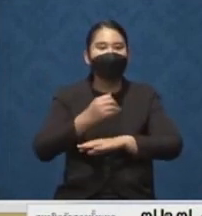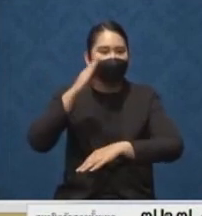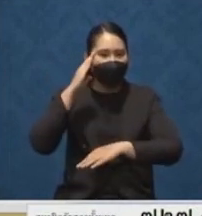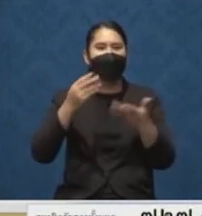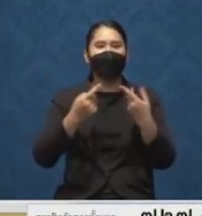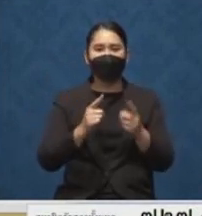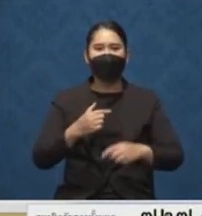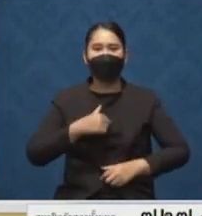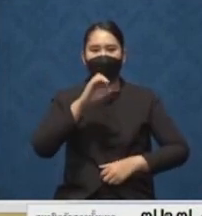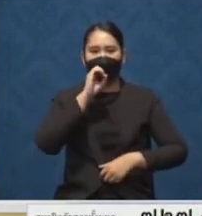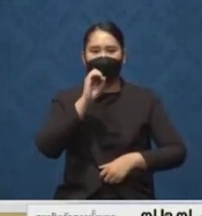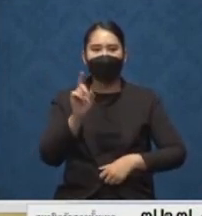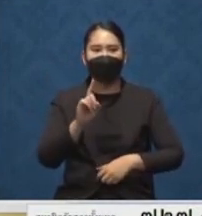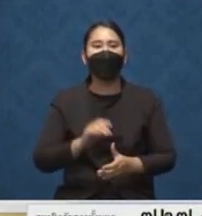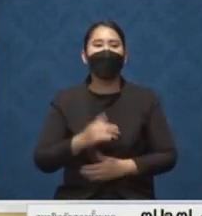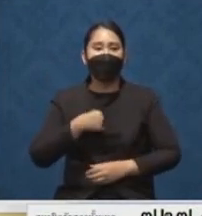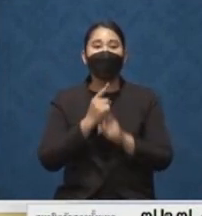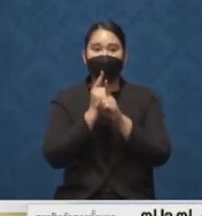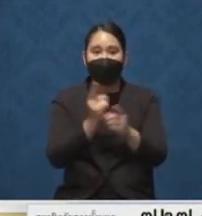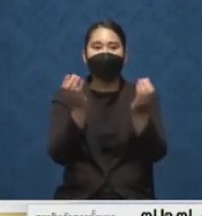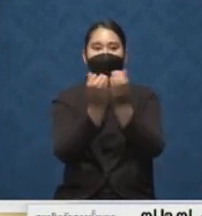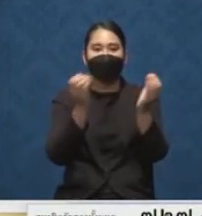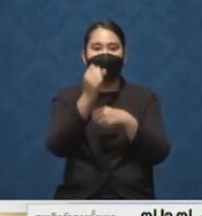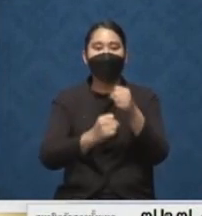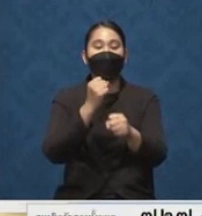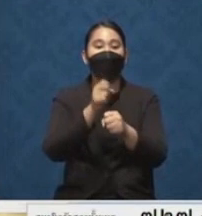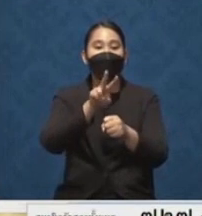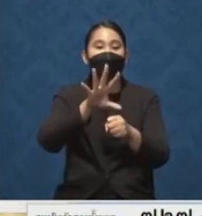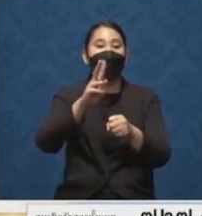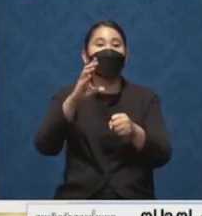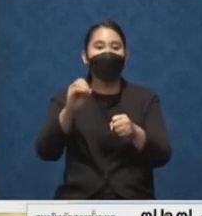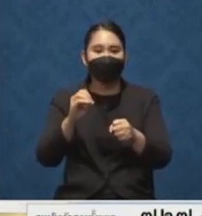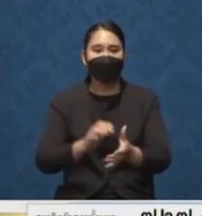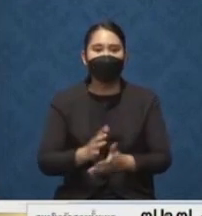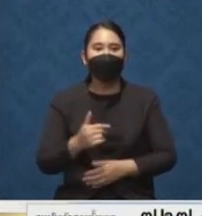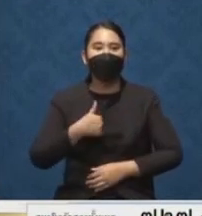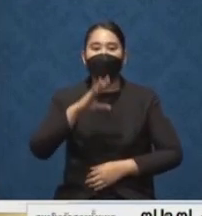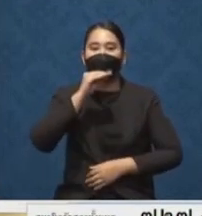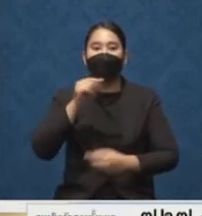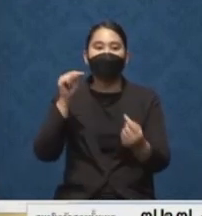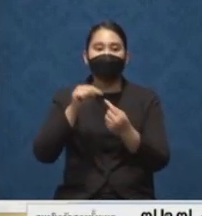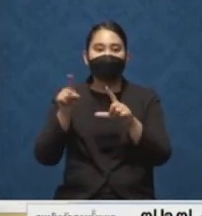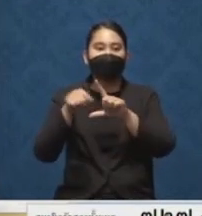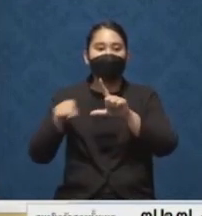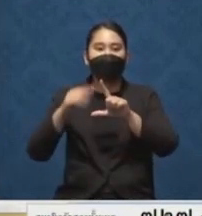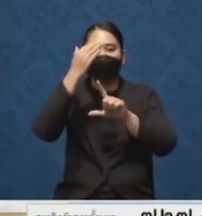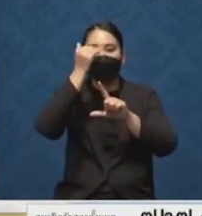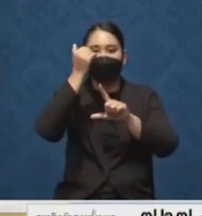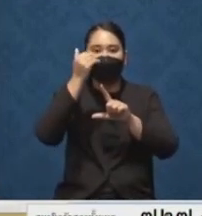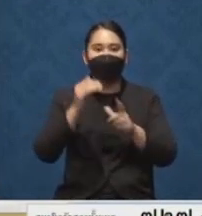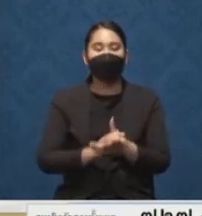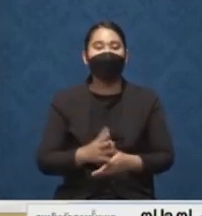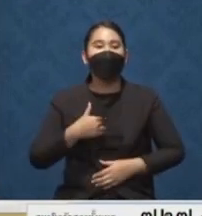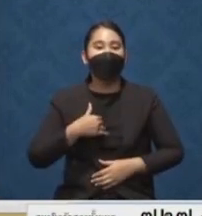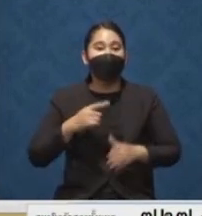แต่ผมก็กราบเรียนว่าผมมาจากรัฐธรรมนูญปี60และถามว่าทำไมผมเอ่ยถึงก้าวไกลครับท่านประธานครับผ